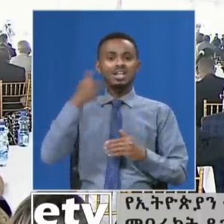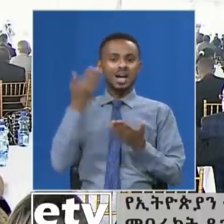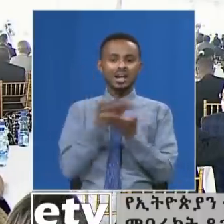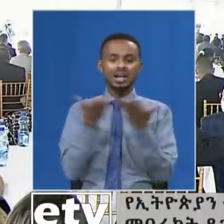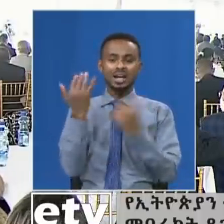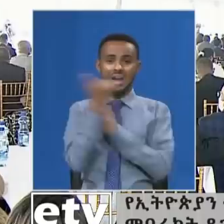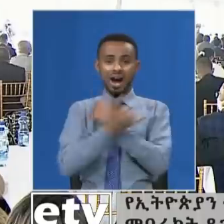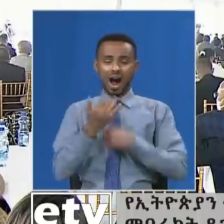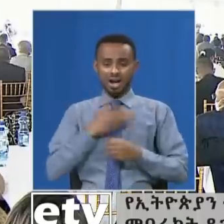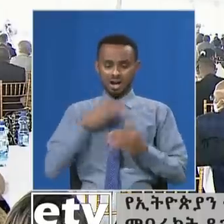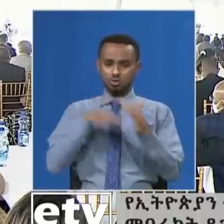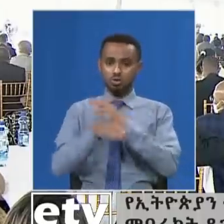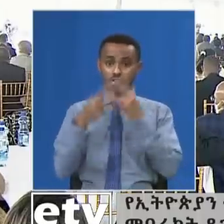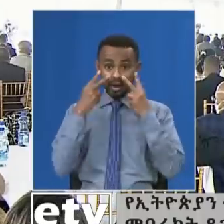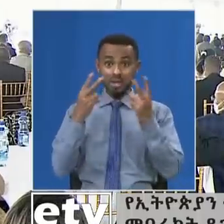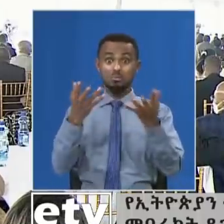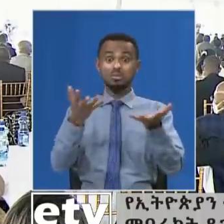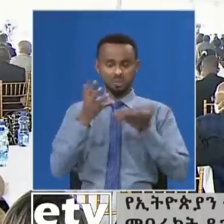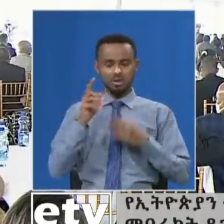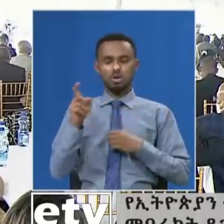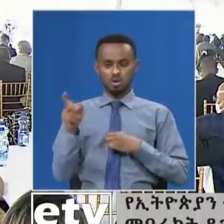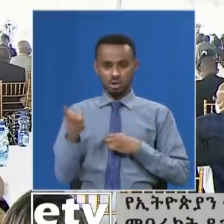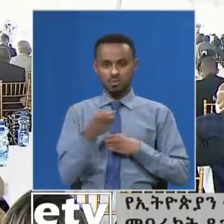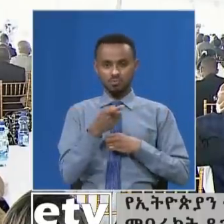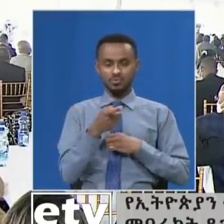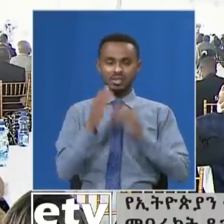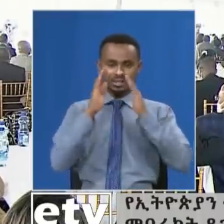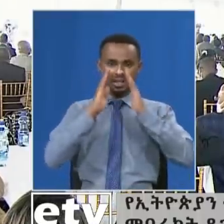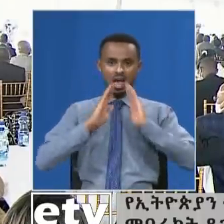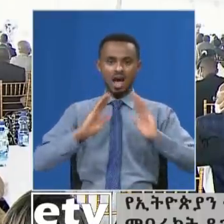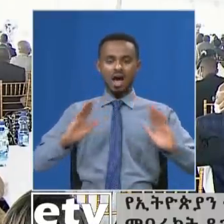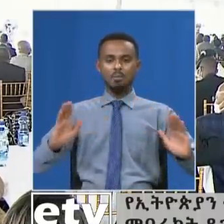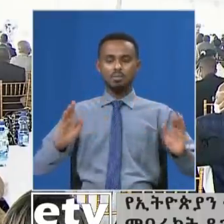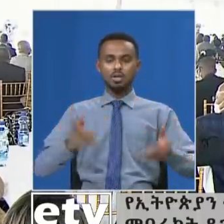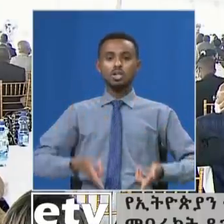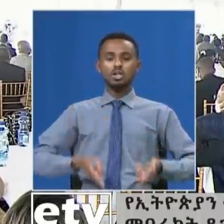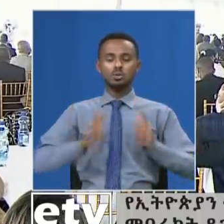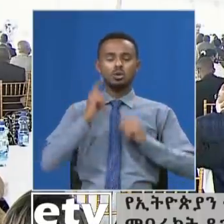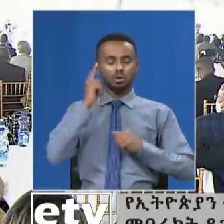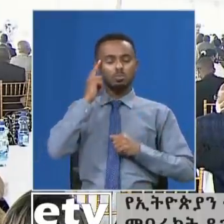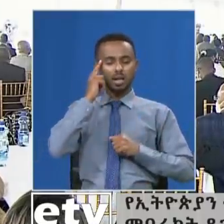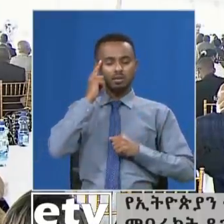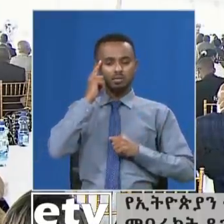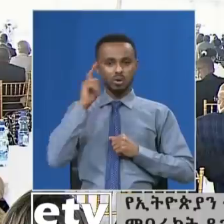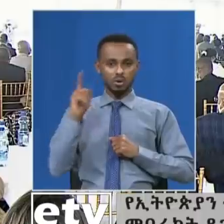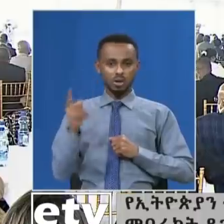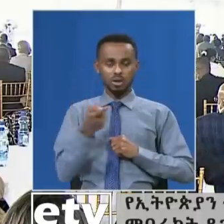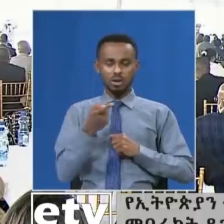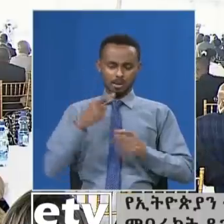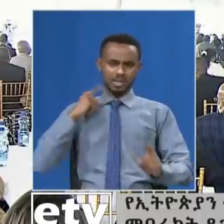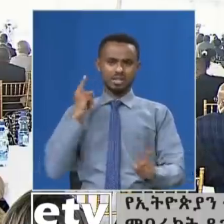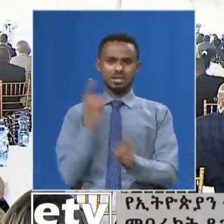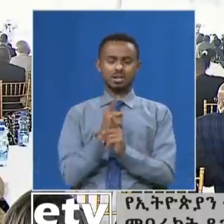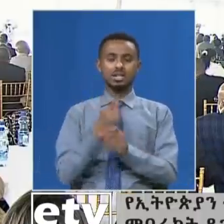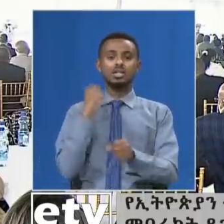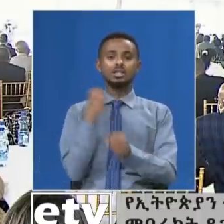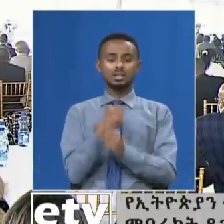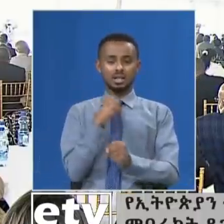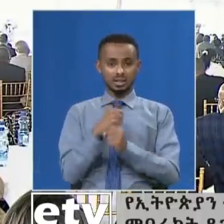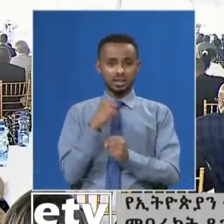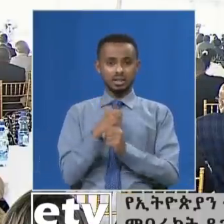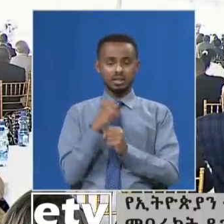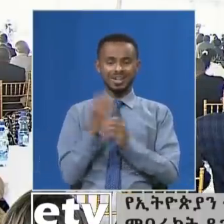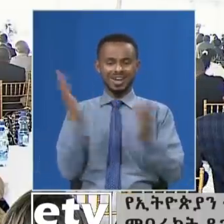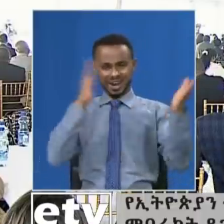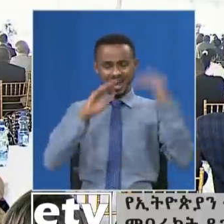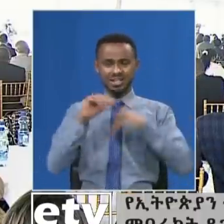ነገር ሀገራችን ውስጥ ማየት ምንፈልግ ከሆነ ሰላም እንዲኖር ምናስብ ከሆነ በትክክል ሰርተን